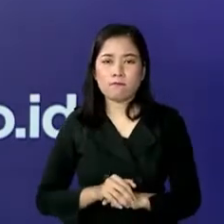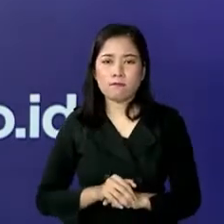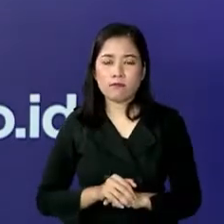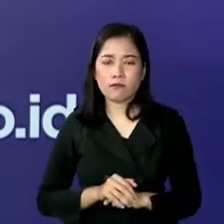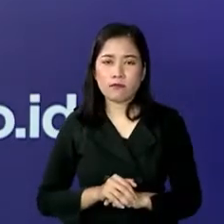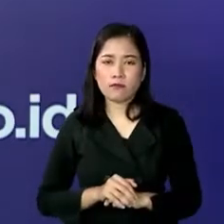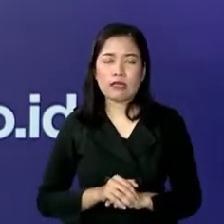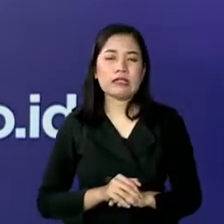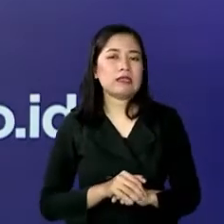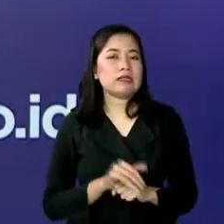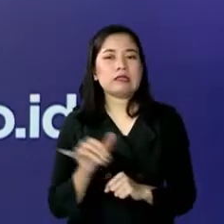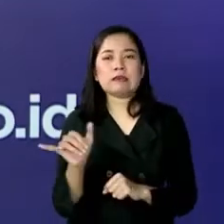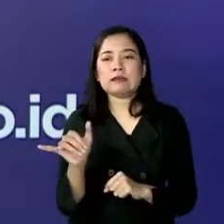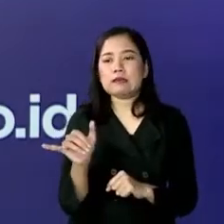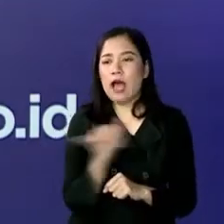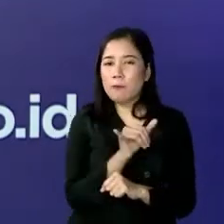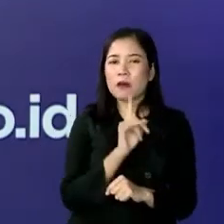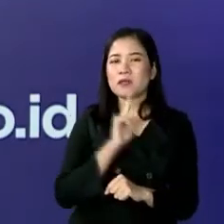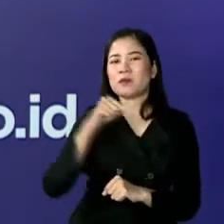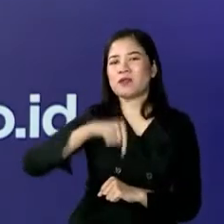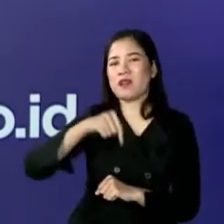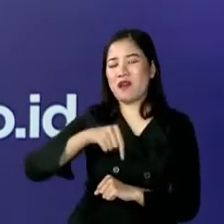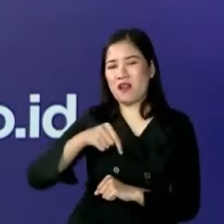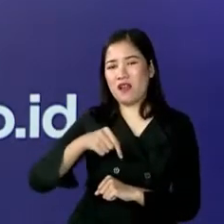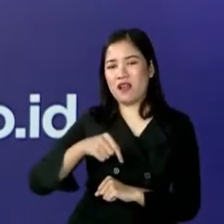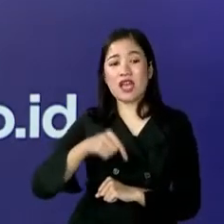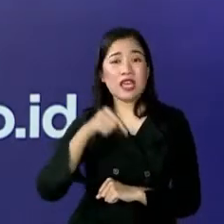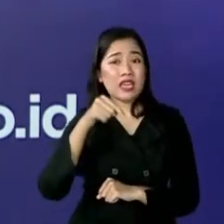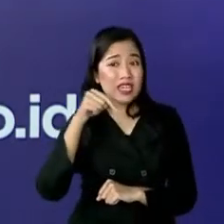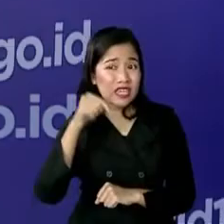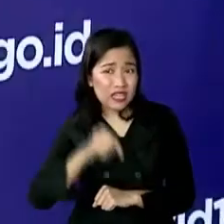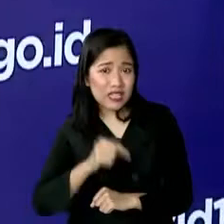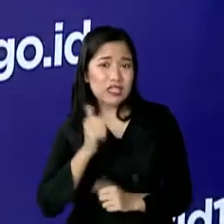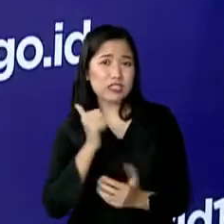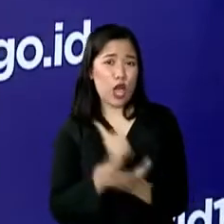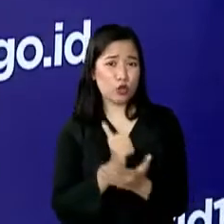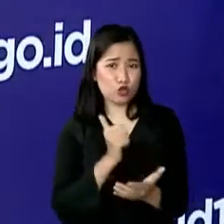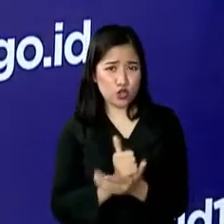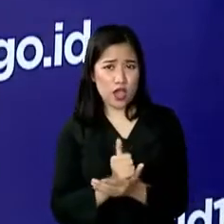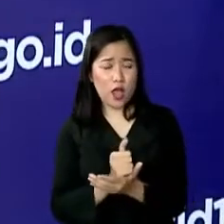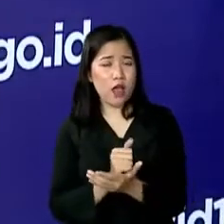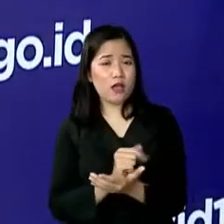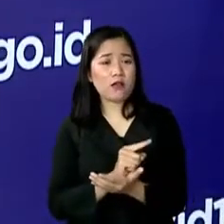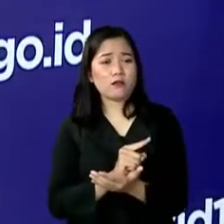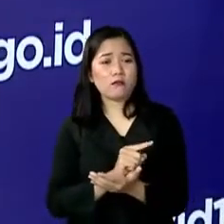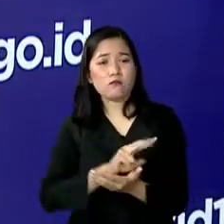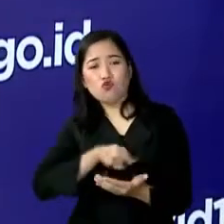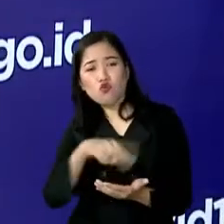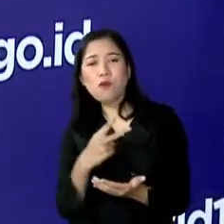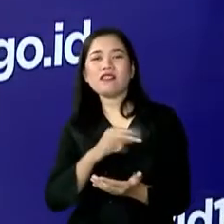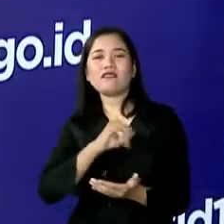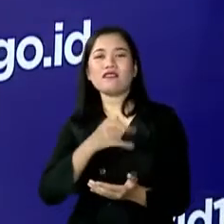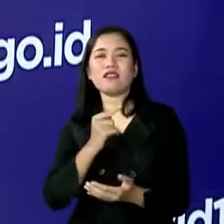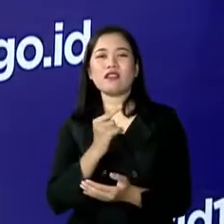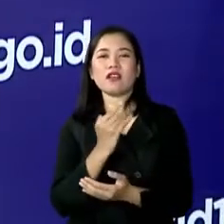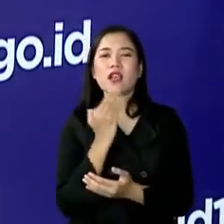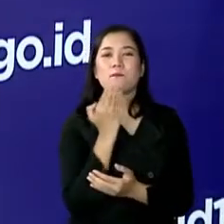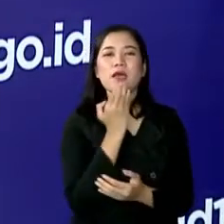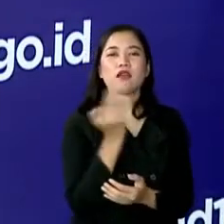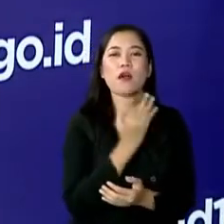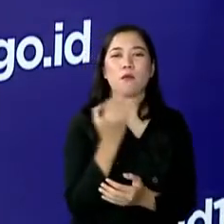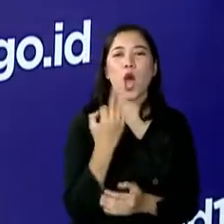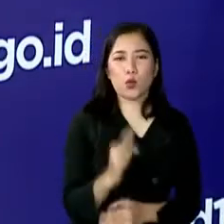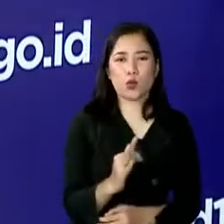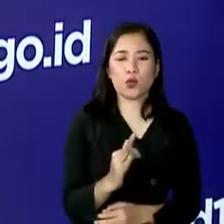lapangan ya sama saja seperti yang sekarang ini Harusnya menjadi habit atau kebiasaan yang mendarah daging misalkan kita tapi